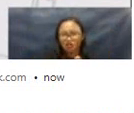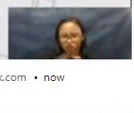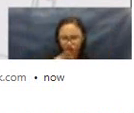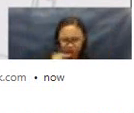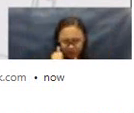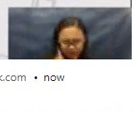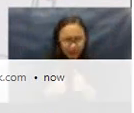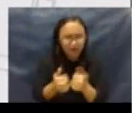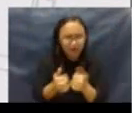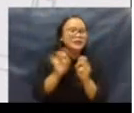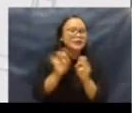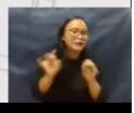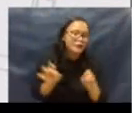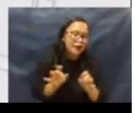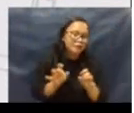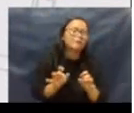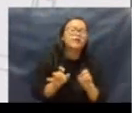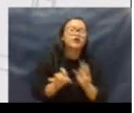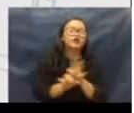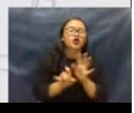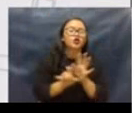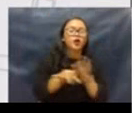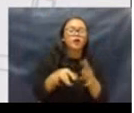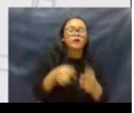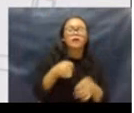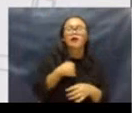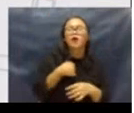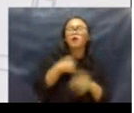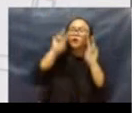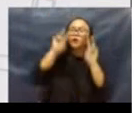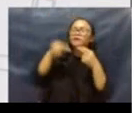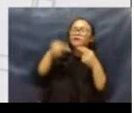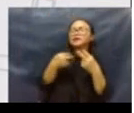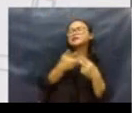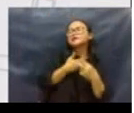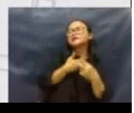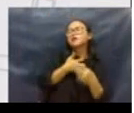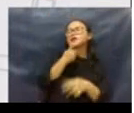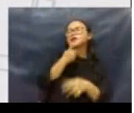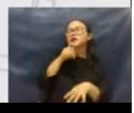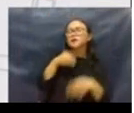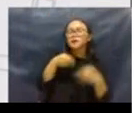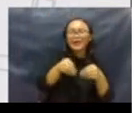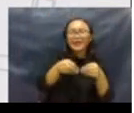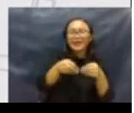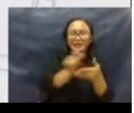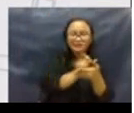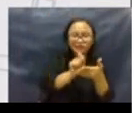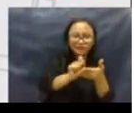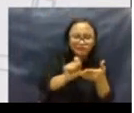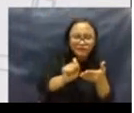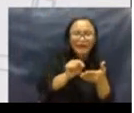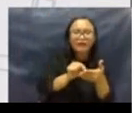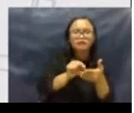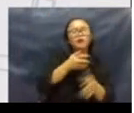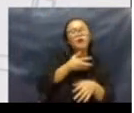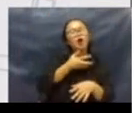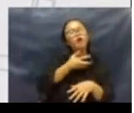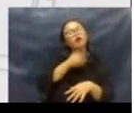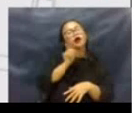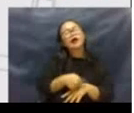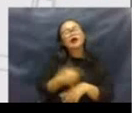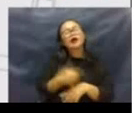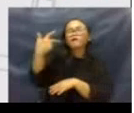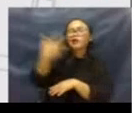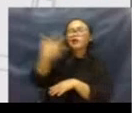misalnya Bapak dan Ibu memilih saya mau refleksi tentang materi ajar, nanti saya tampilkannya dalam naskah pendek, video selfie,